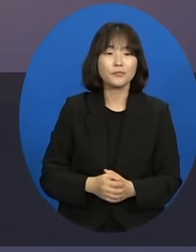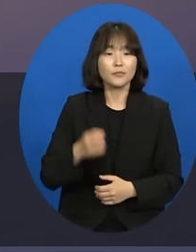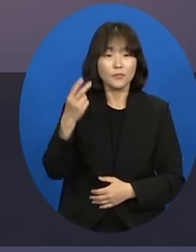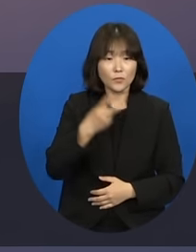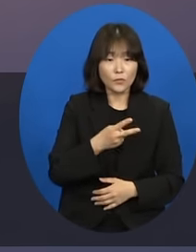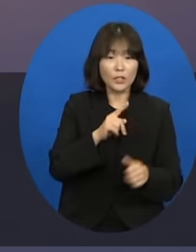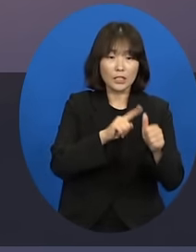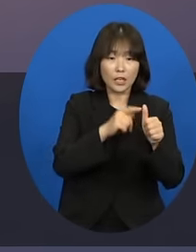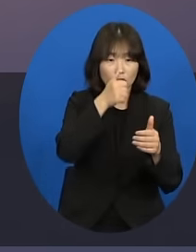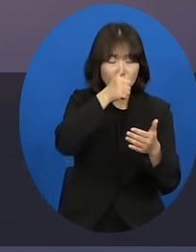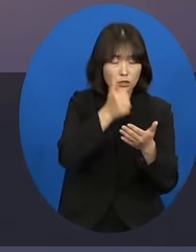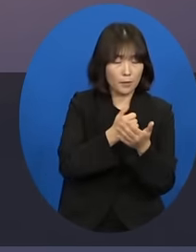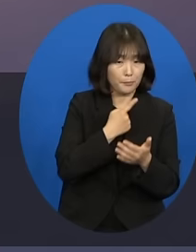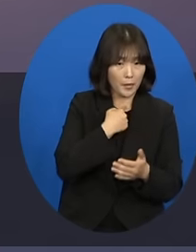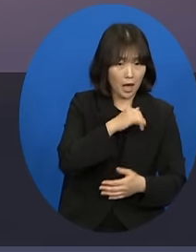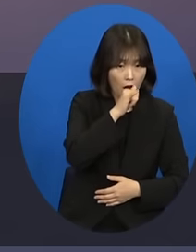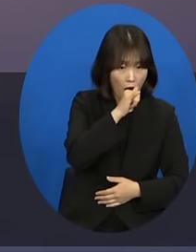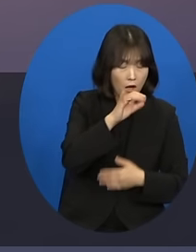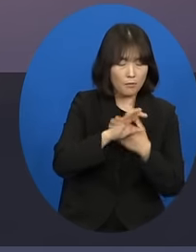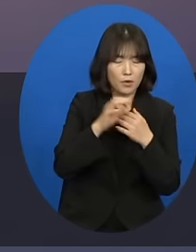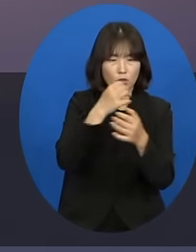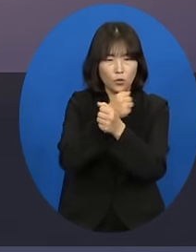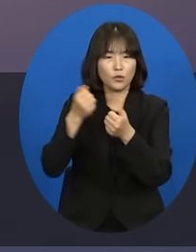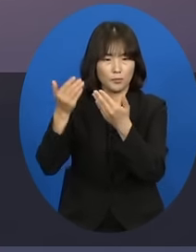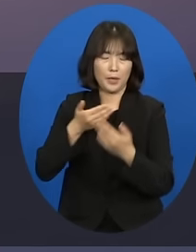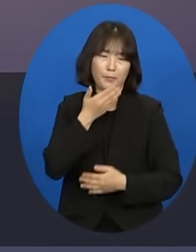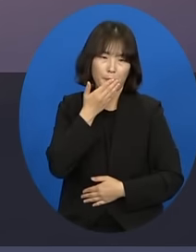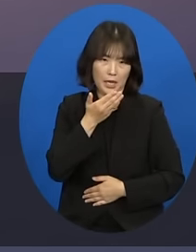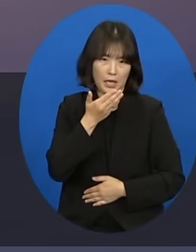그가 죄를 지은 것이 있으면 용서를 받을 것입니다. 심지어